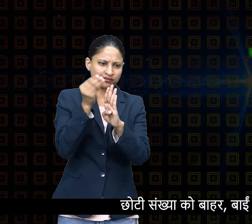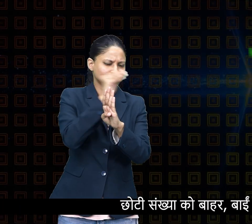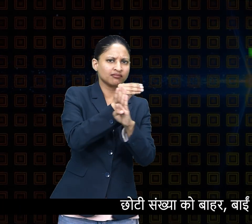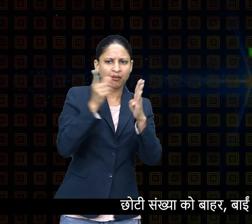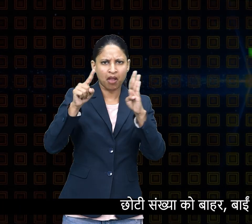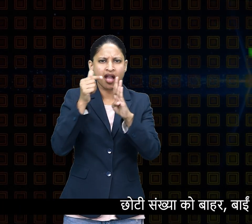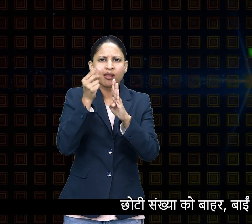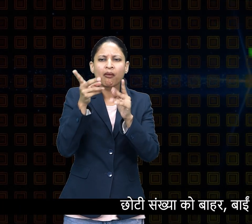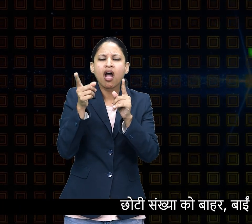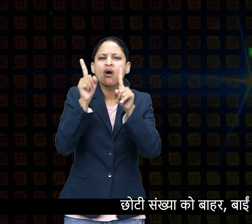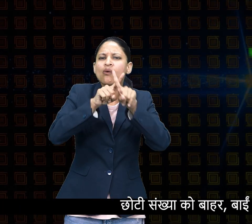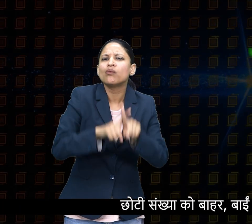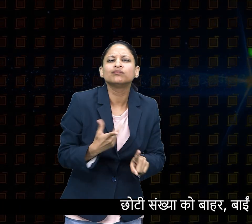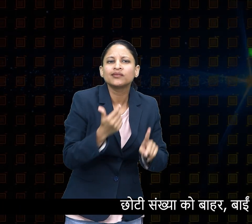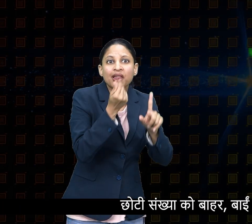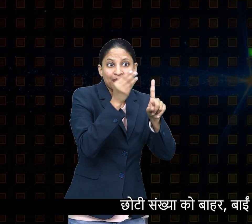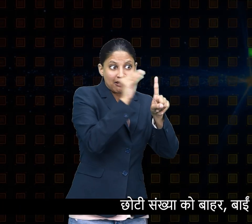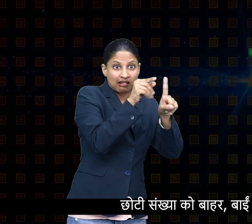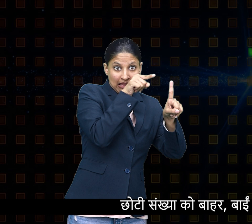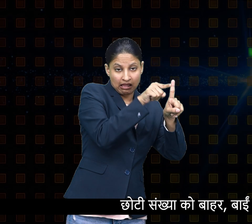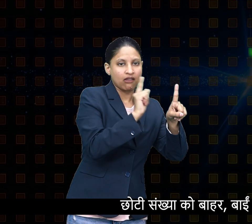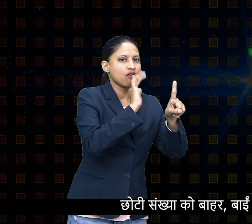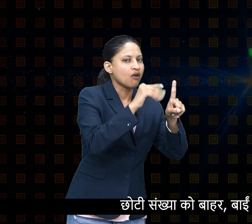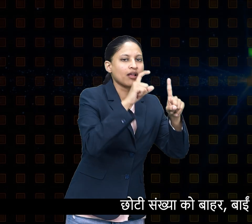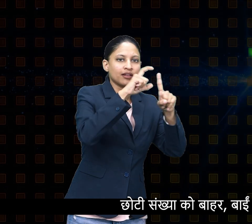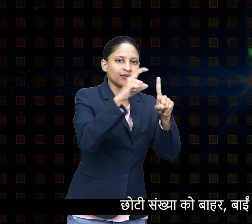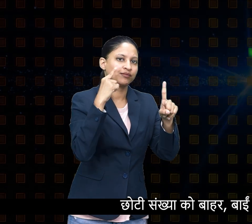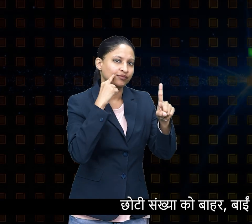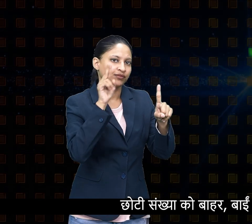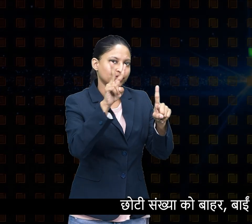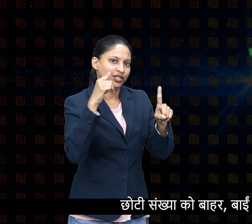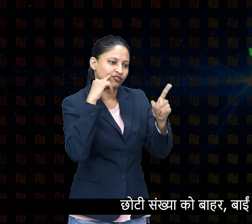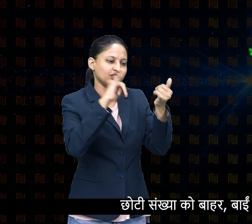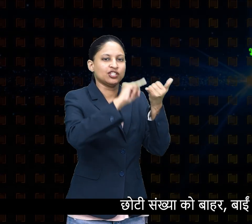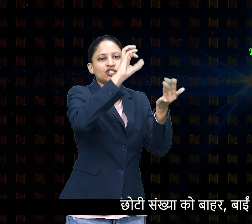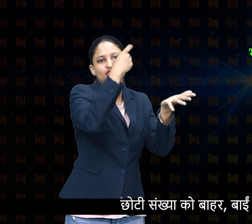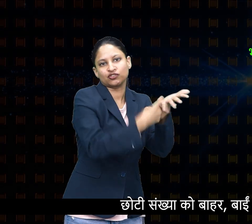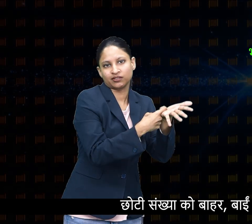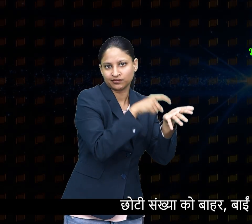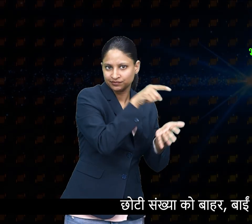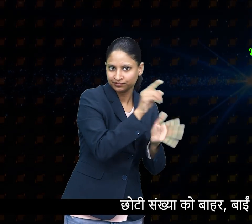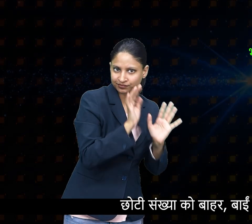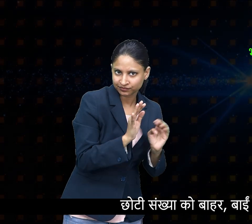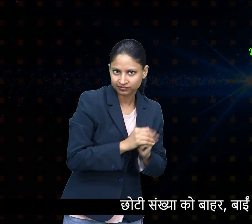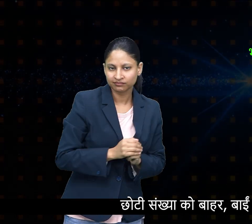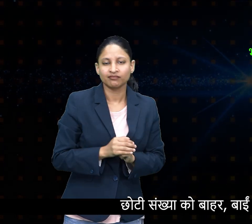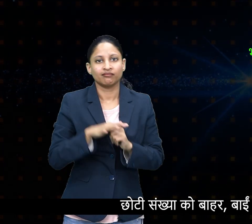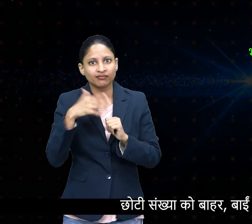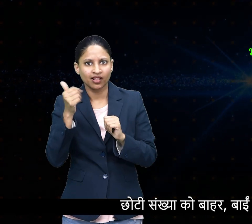डिविडेंड है। छोटी संख्या को बाहर बाईं ओर लिखें। ये भाजक डिवाइजर है।